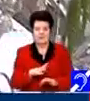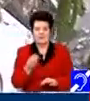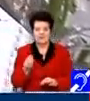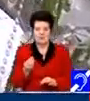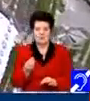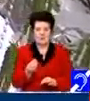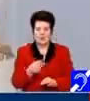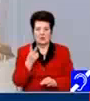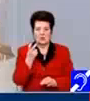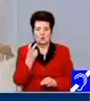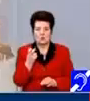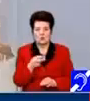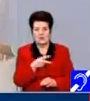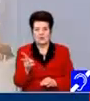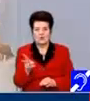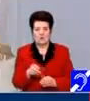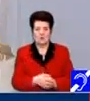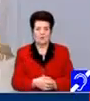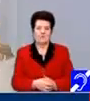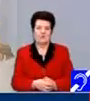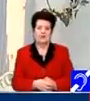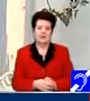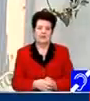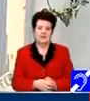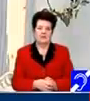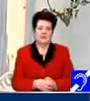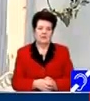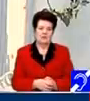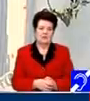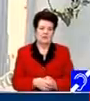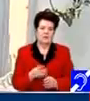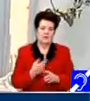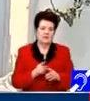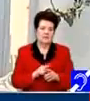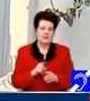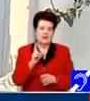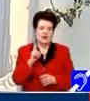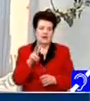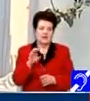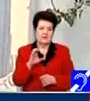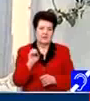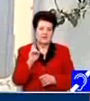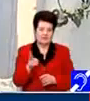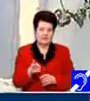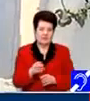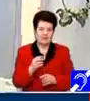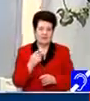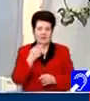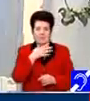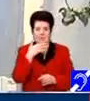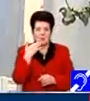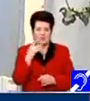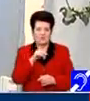buzunar cel puțin 200 de euro. Un stil minimalism, axat pe clasic vintage, cât mai multă